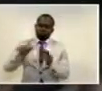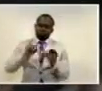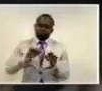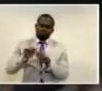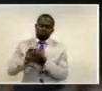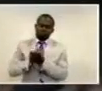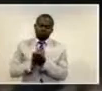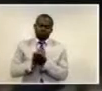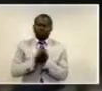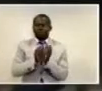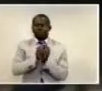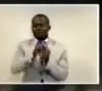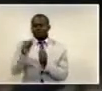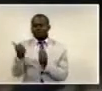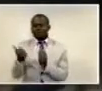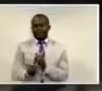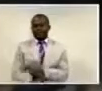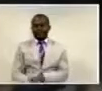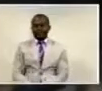n'ibindi